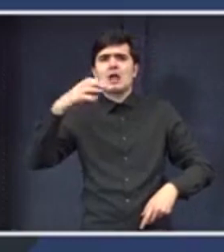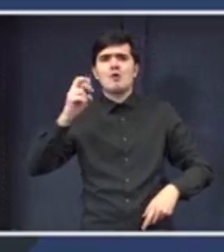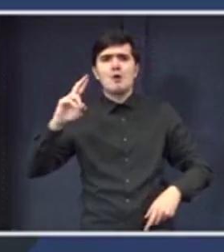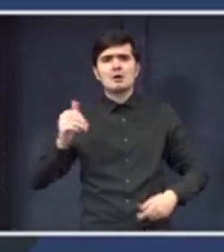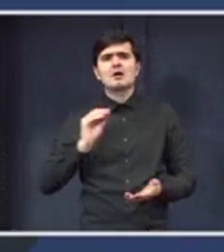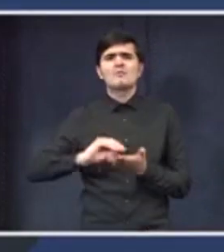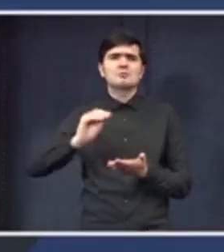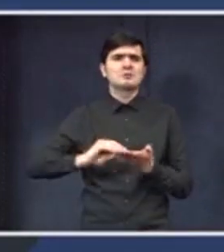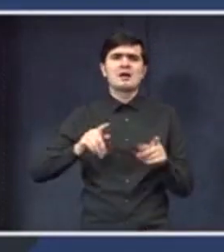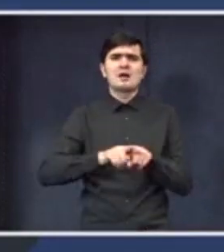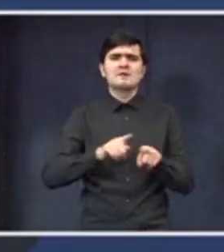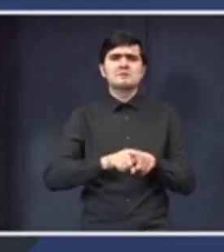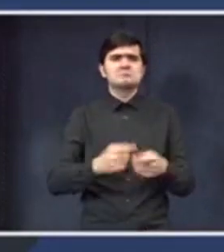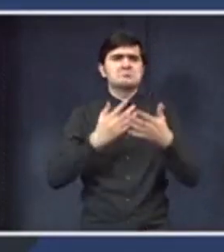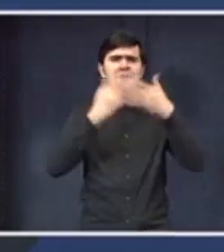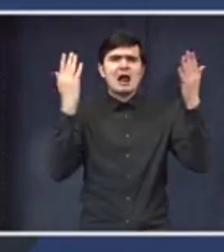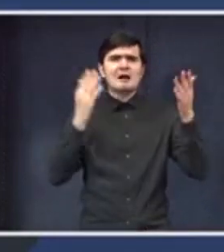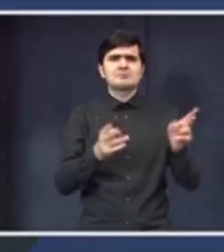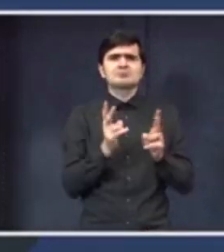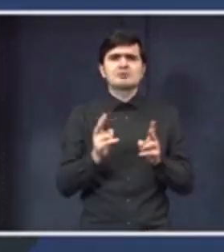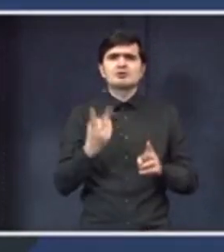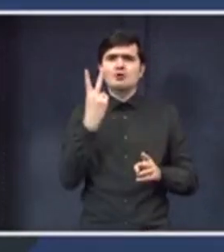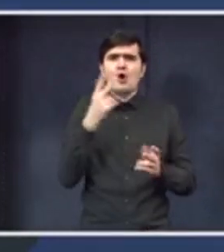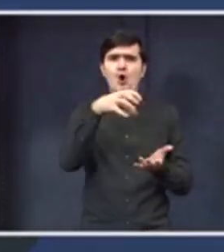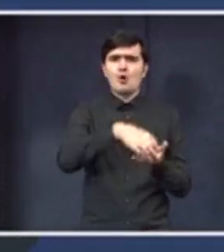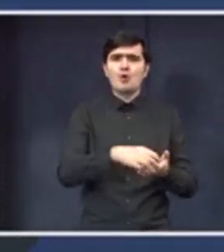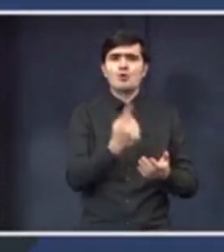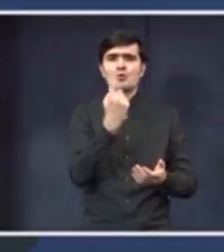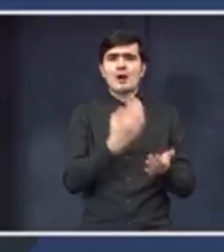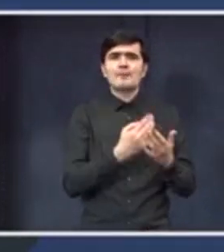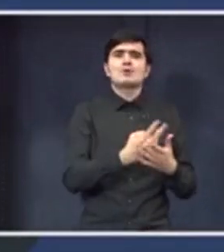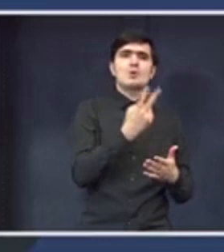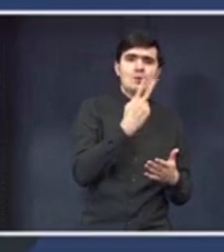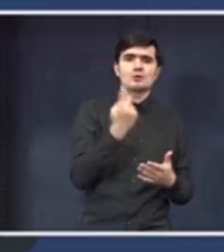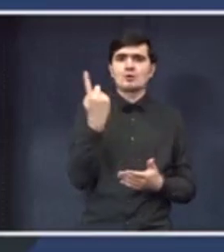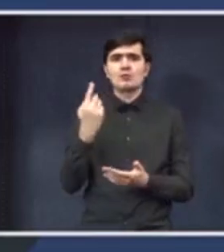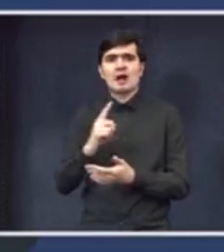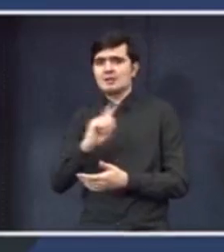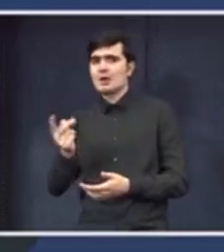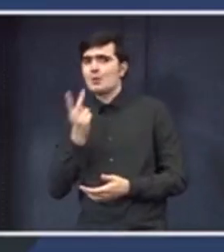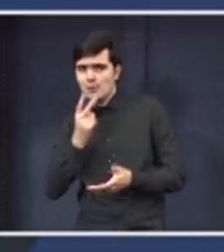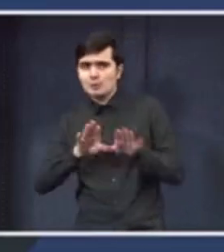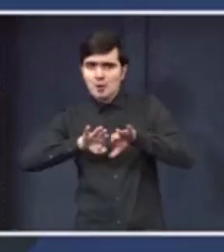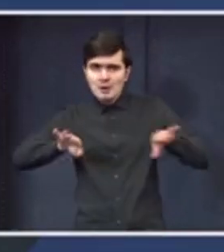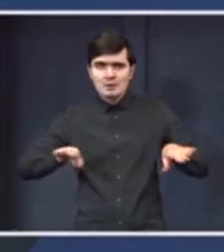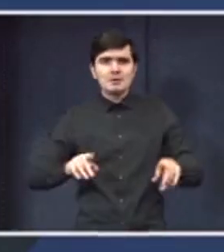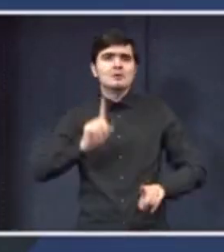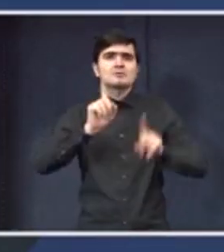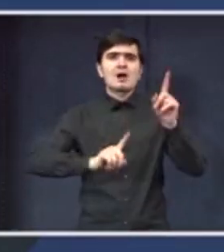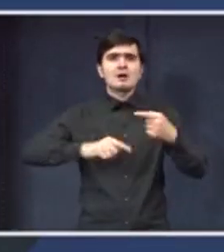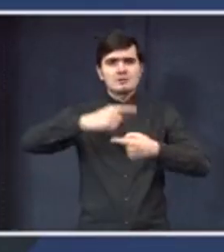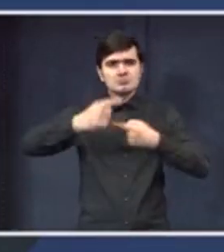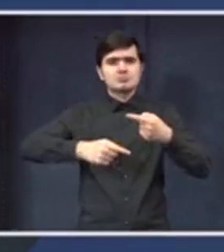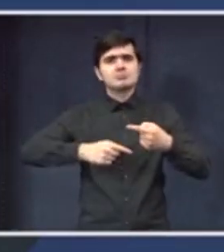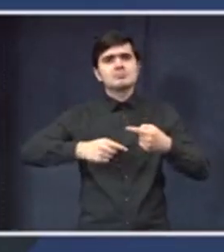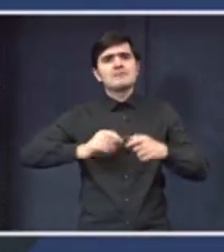funcționau într-un regim clar, distinct. Aveam două zone distincte, una pentru fumători, una pentru nefumători. În condițiile în care evoluția epidemiologică